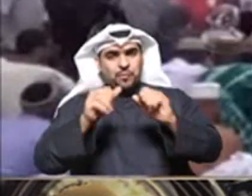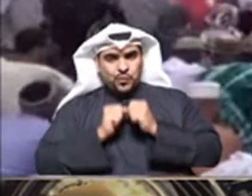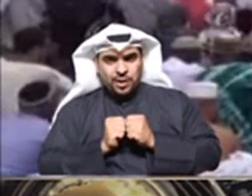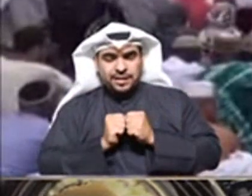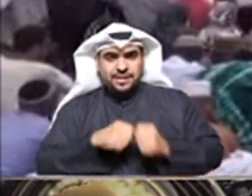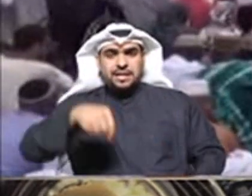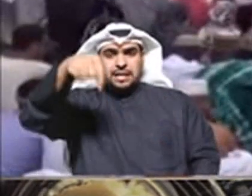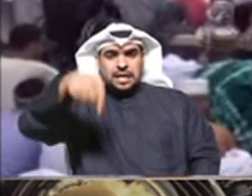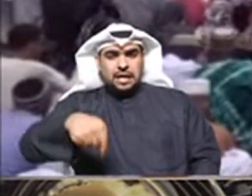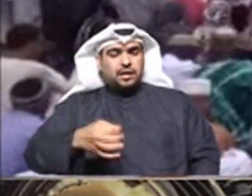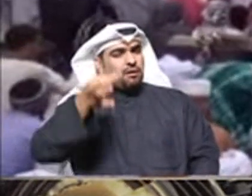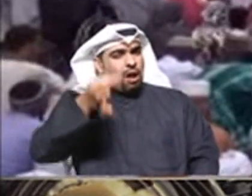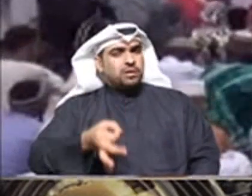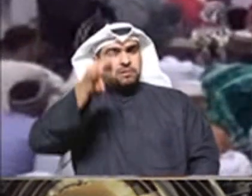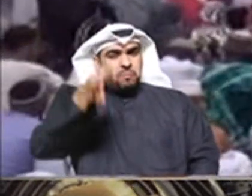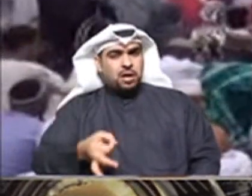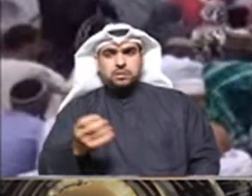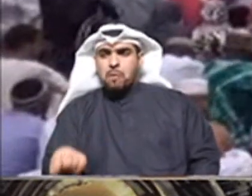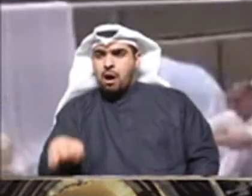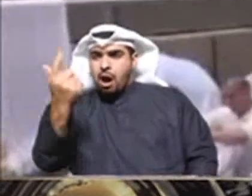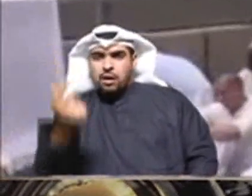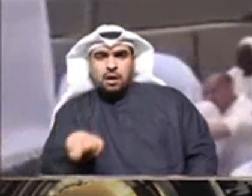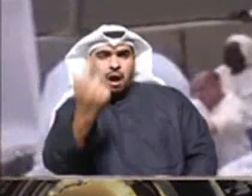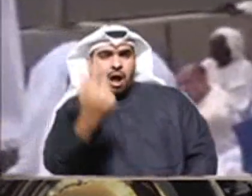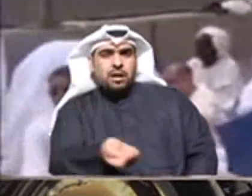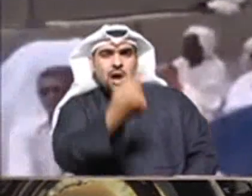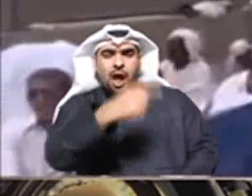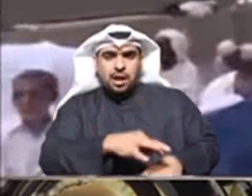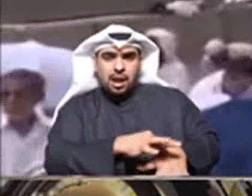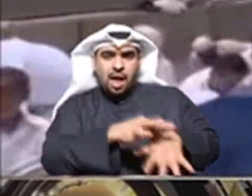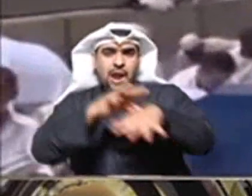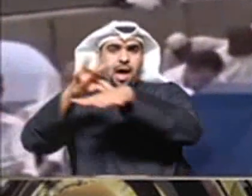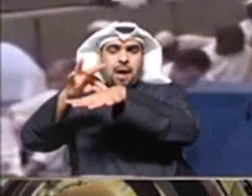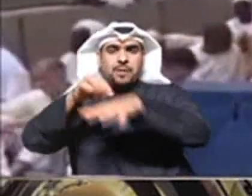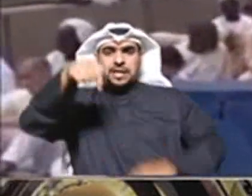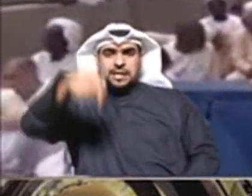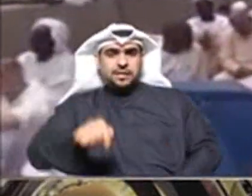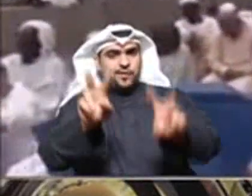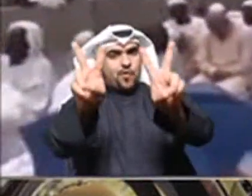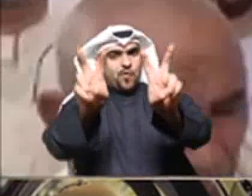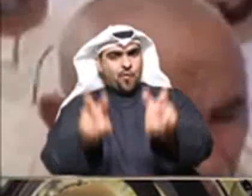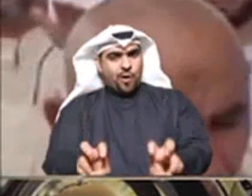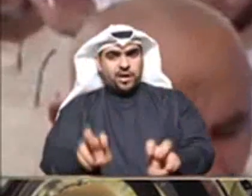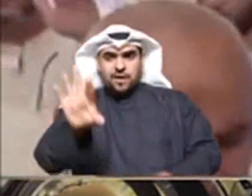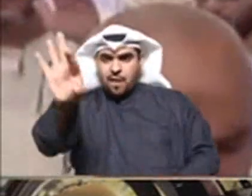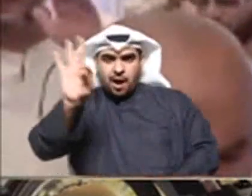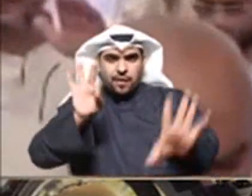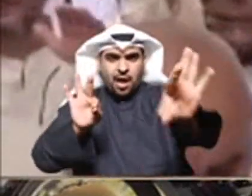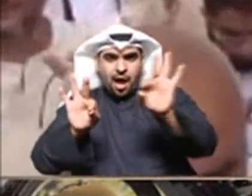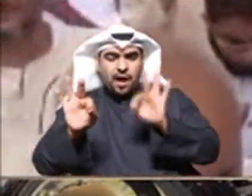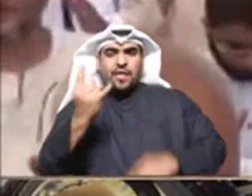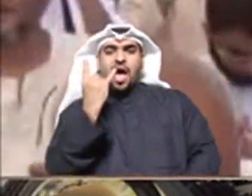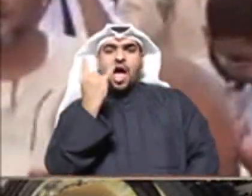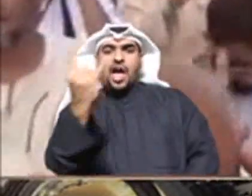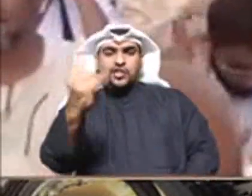المتزايد لأسعار حملات الحج، وضعت الوزارة خططها في تحديد 10 حملات بمبلغ 1300